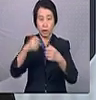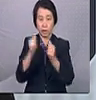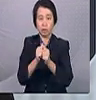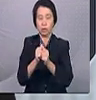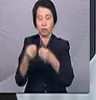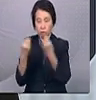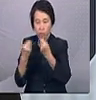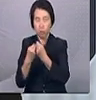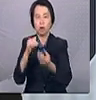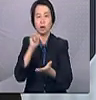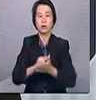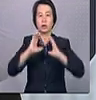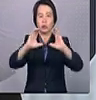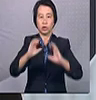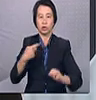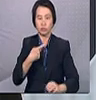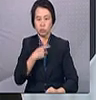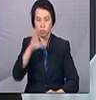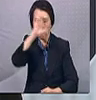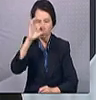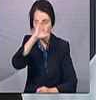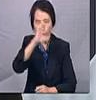Itulah cara kita trace and track tu. Last